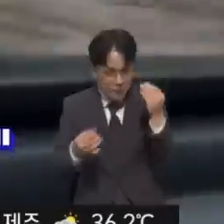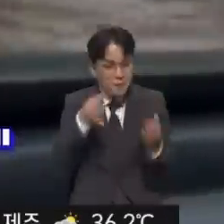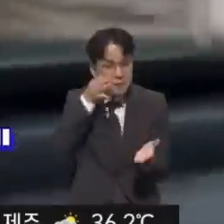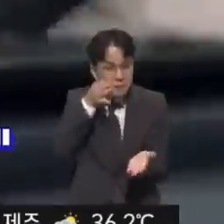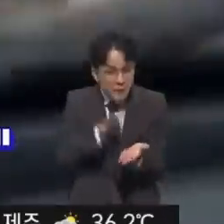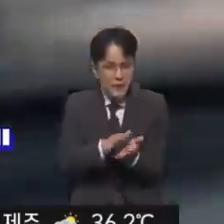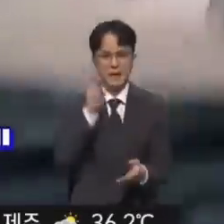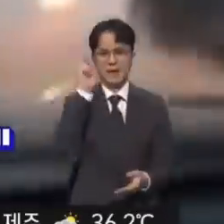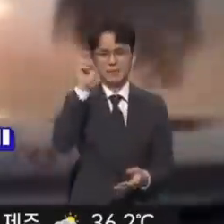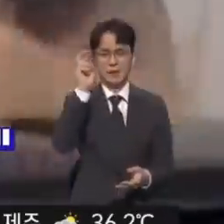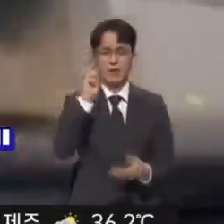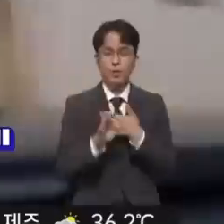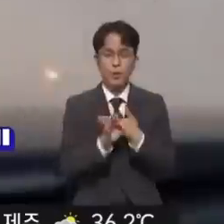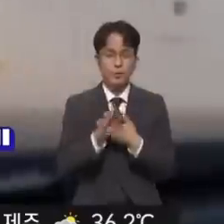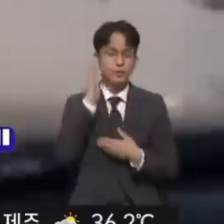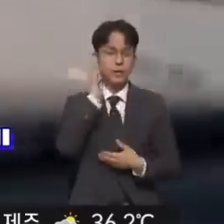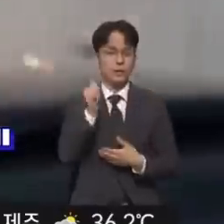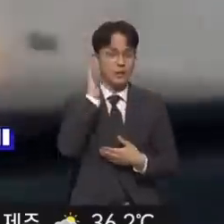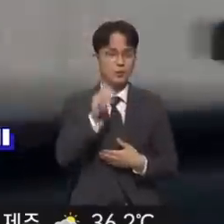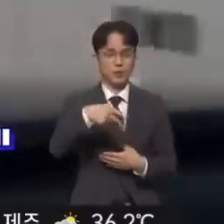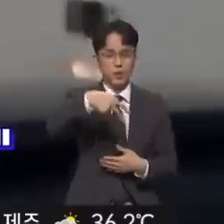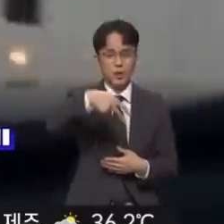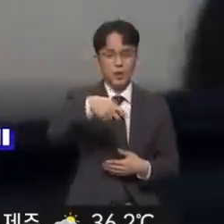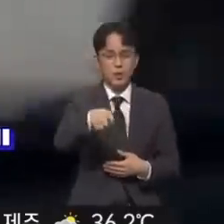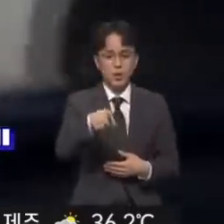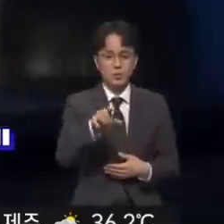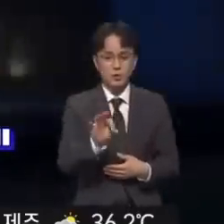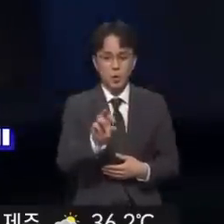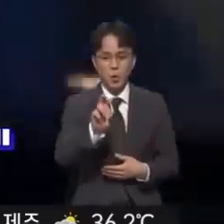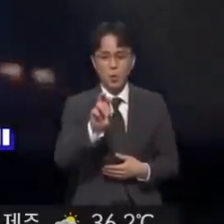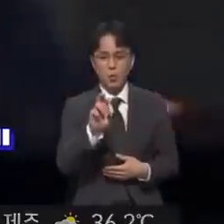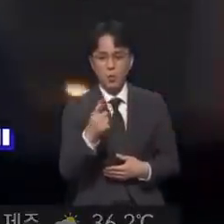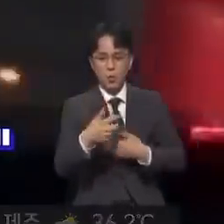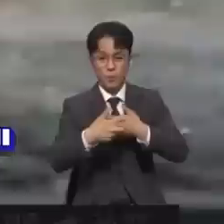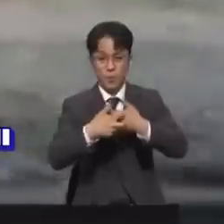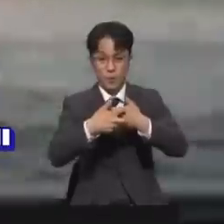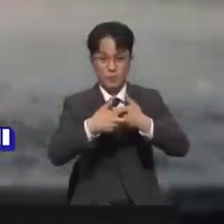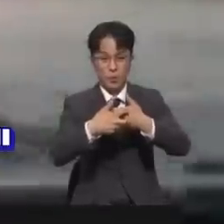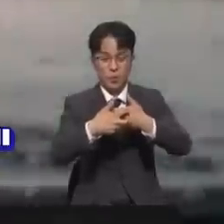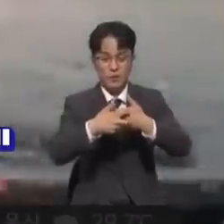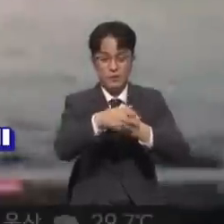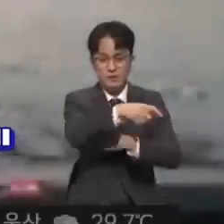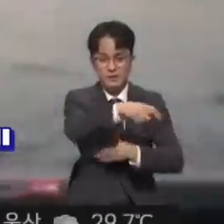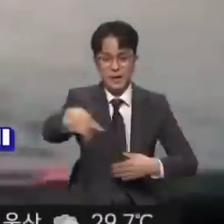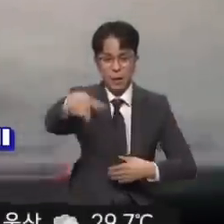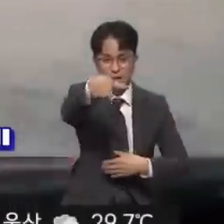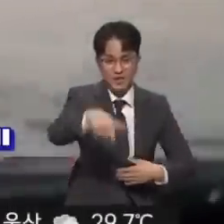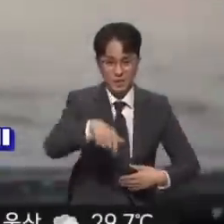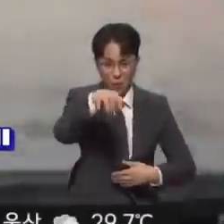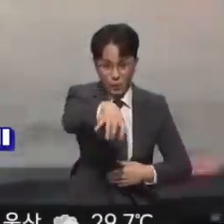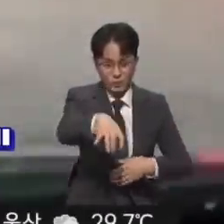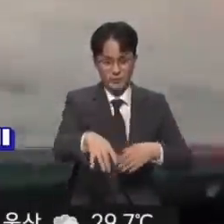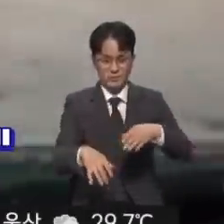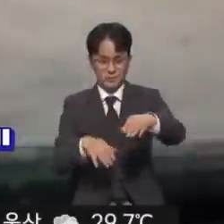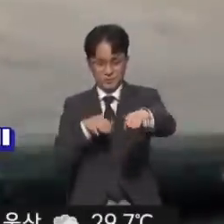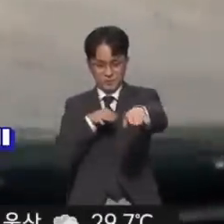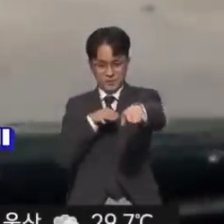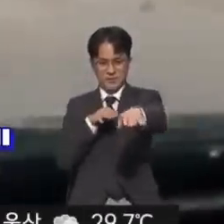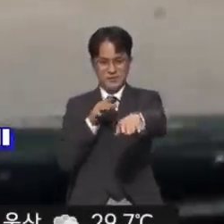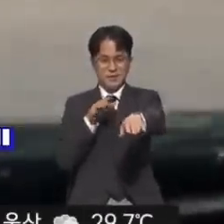성모병원 있는 사거리에서 4 를 육성할 수 있거든 여긴 좀 지대가 높죠 그러니까 거기서 차를 유턴해서 다시 국가를 탈 수